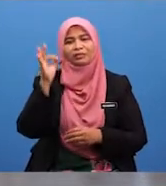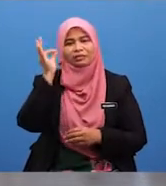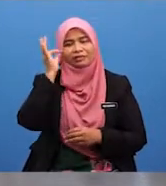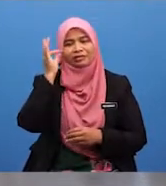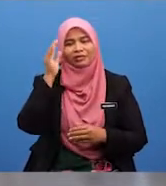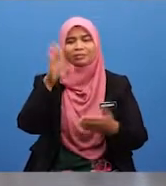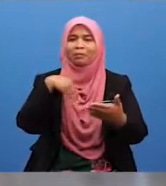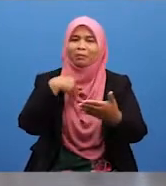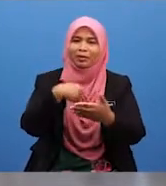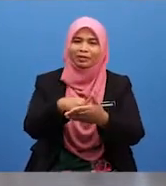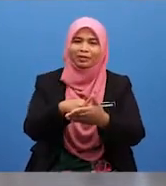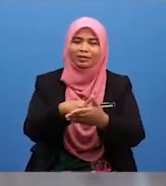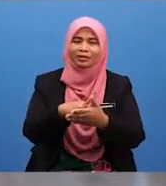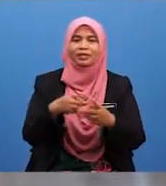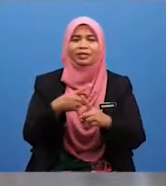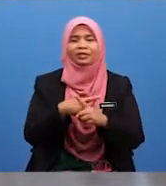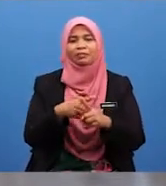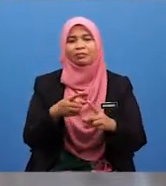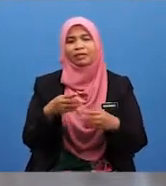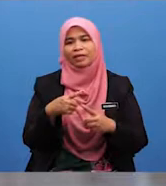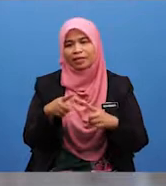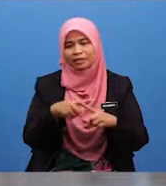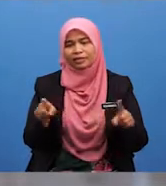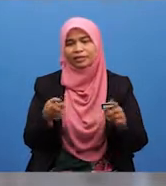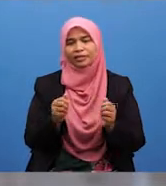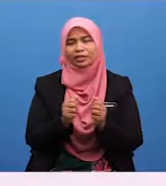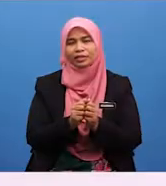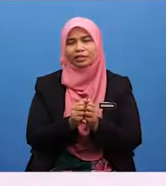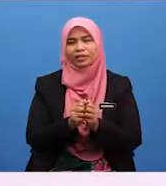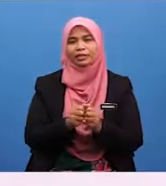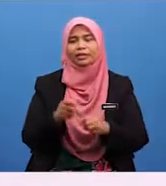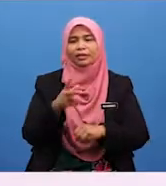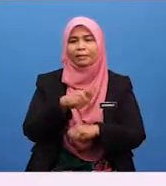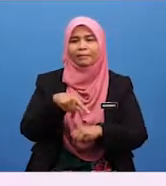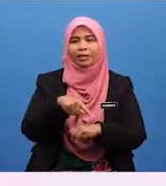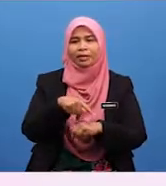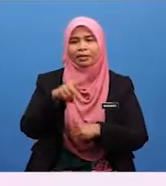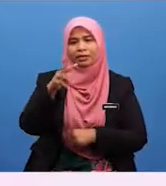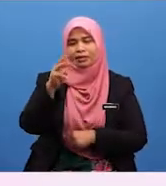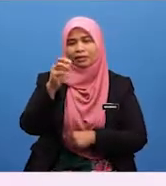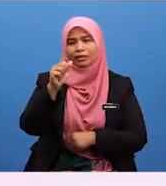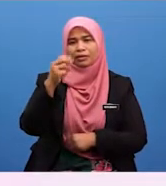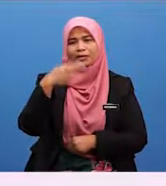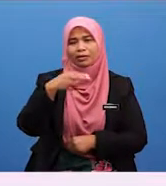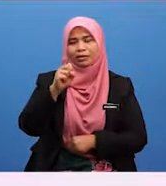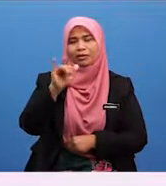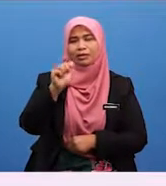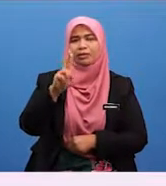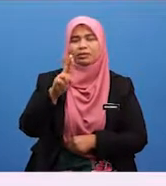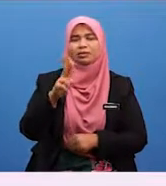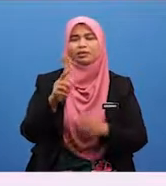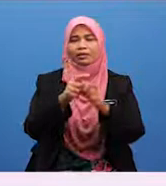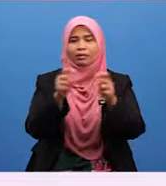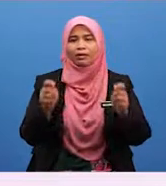untuk bergembira. Berbeza dengan padang mahsyar, murid-murid. Padang mahsyar adalah tempat berkumpul